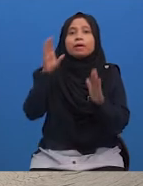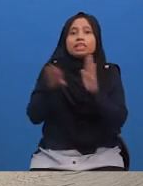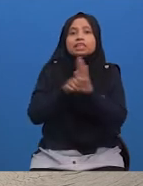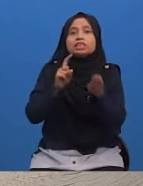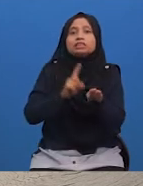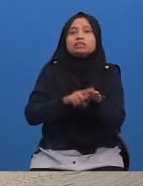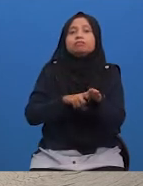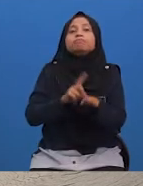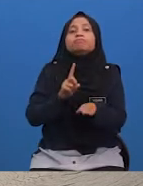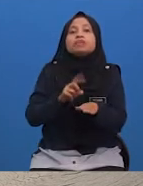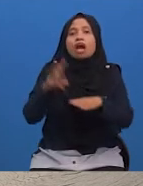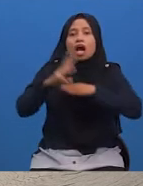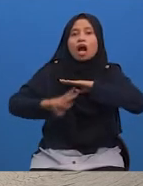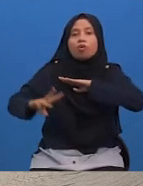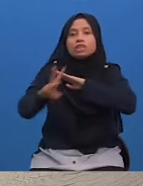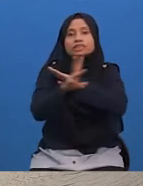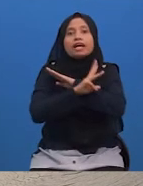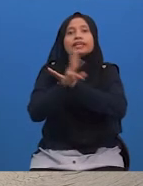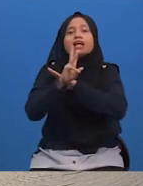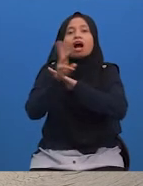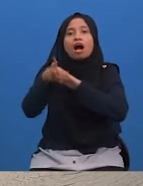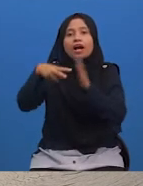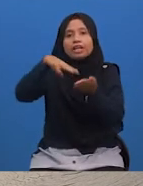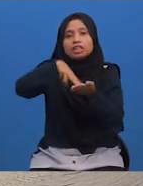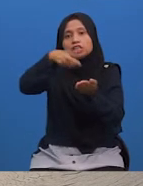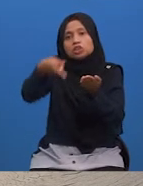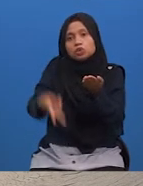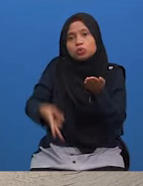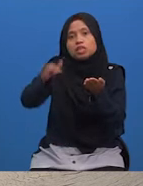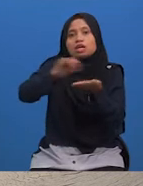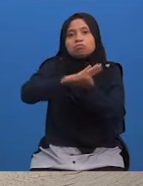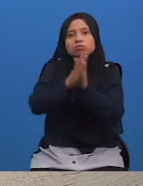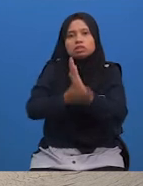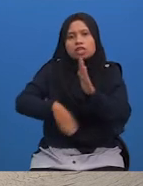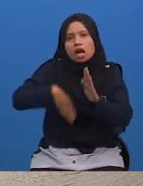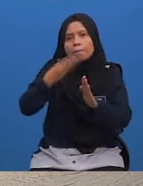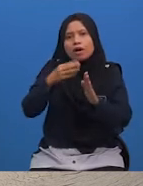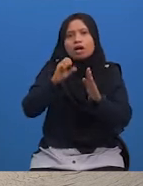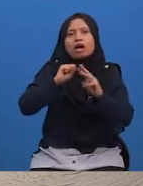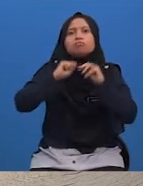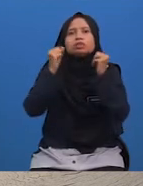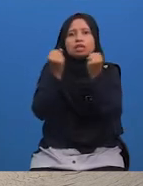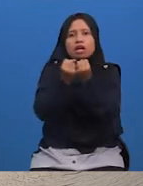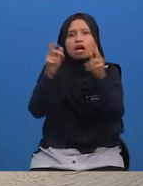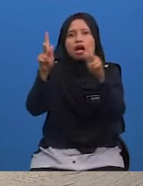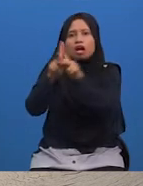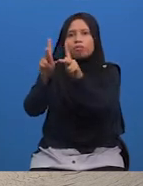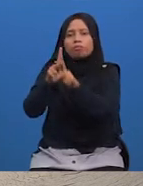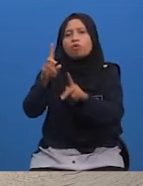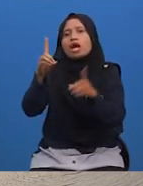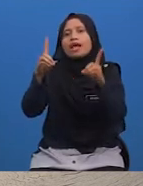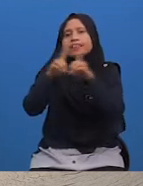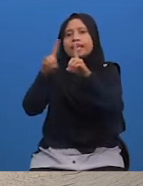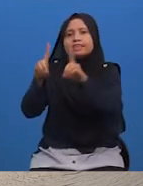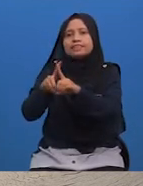Situasinya sebegini. Kawasan air terjun yang menjadi kebanggaan masyarakat Kampung Desa